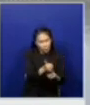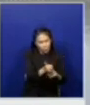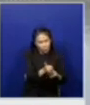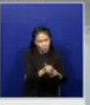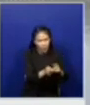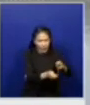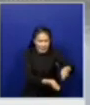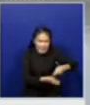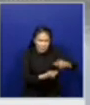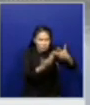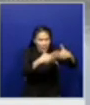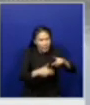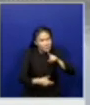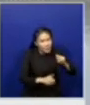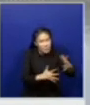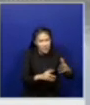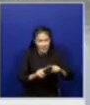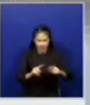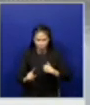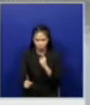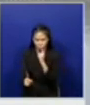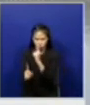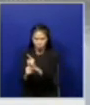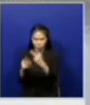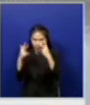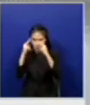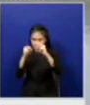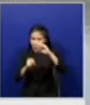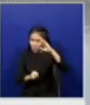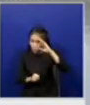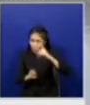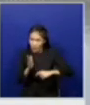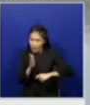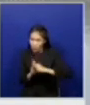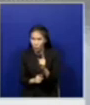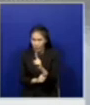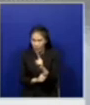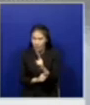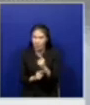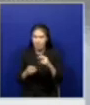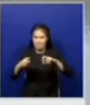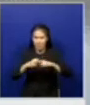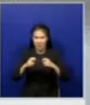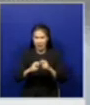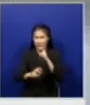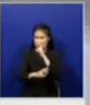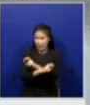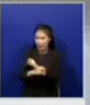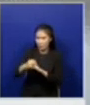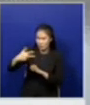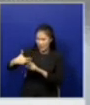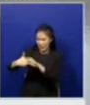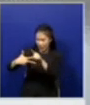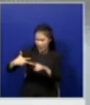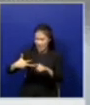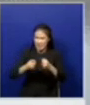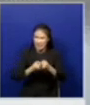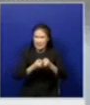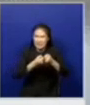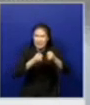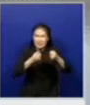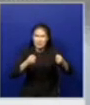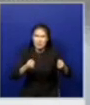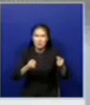รรมเพราะปัญหาการแบน3สารพิษเนี่ยยืดเยื้อมาแต่รัฐบ